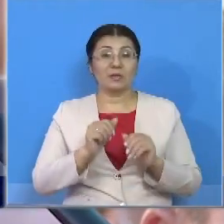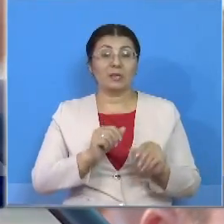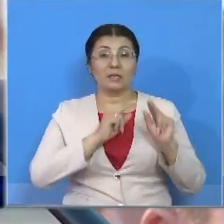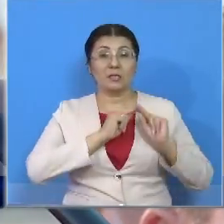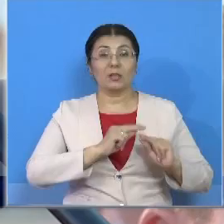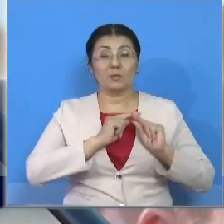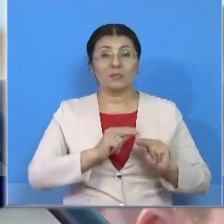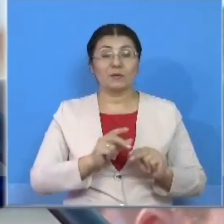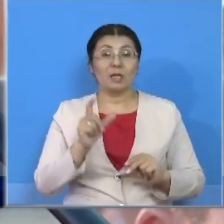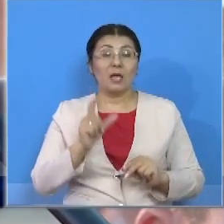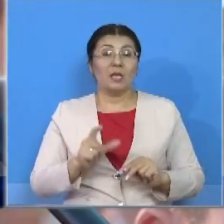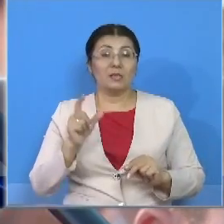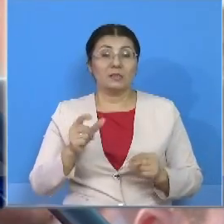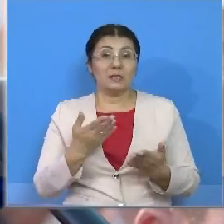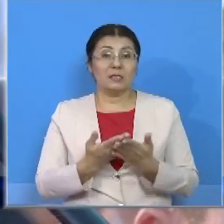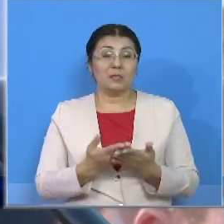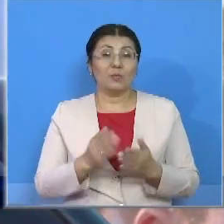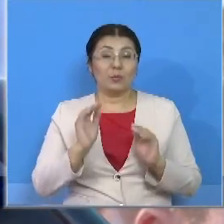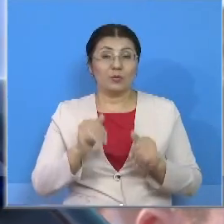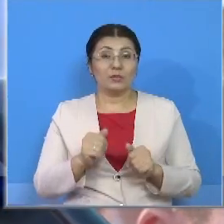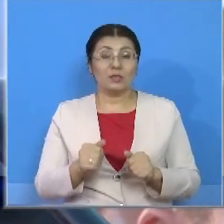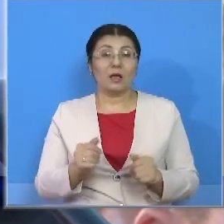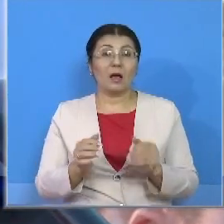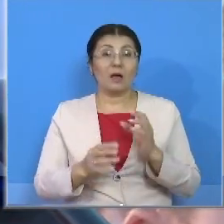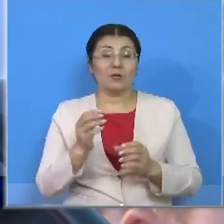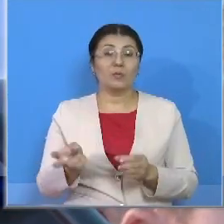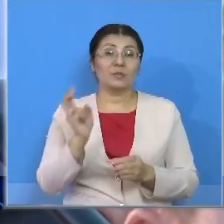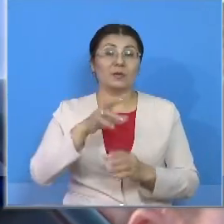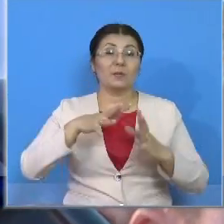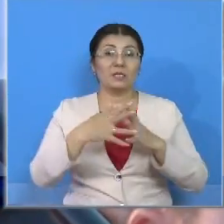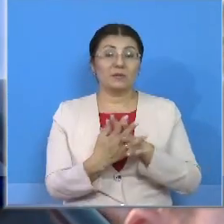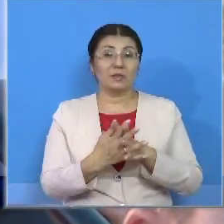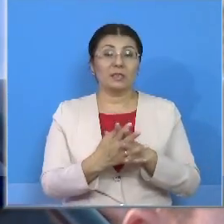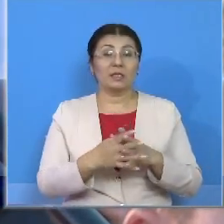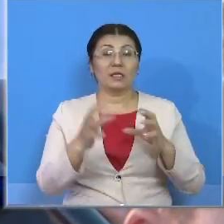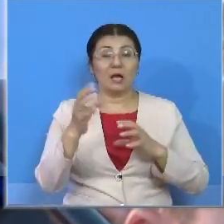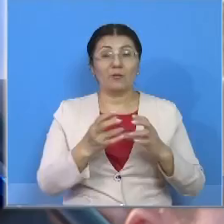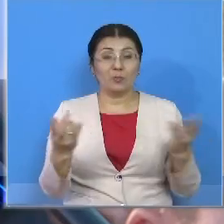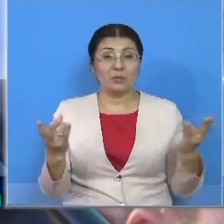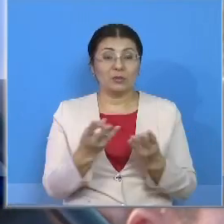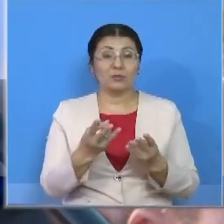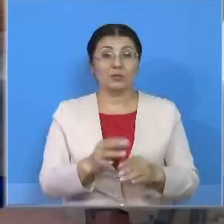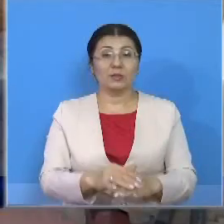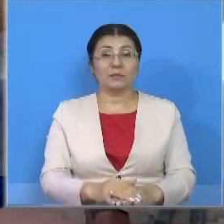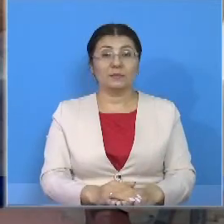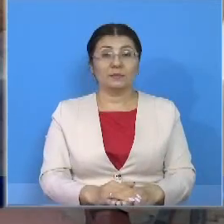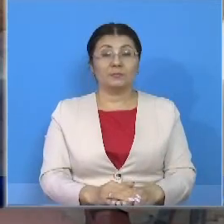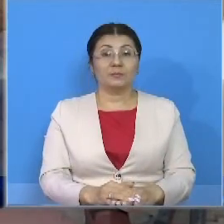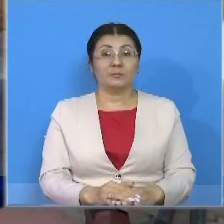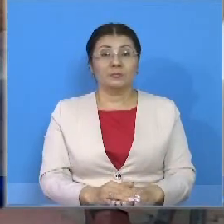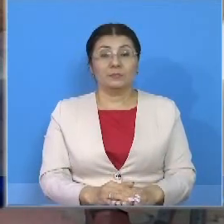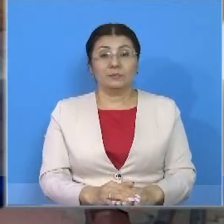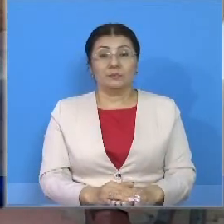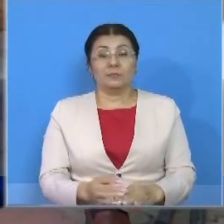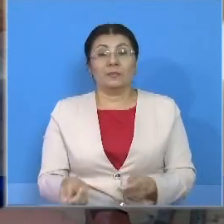различные кружки. Наша просьба, пусть автобусы заезжают в поселок, сделайте маршрут по внутренним дорогам и там же остановки.